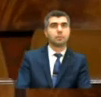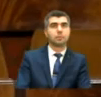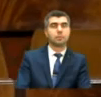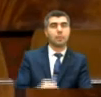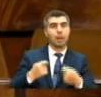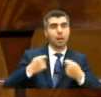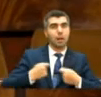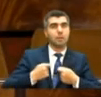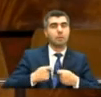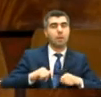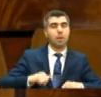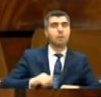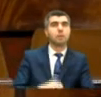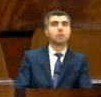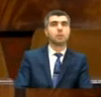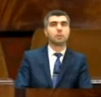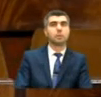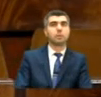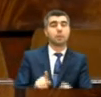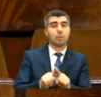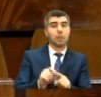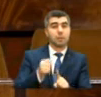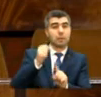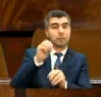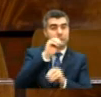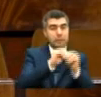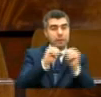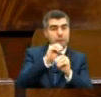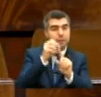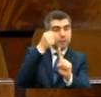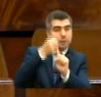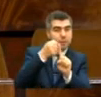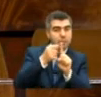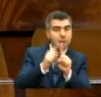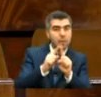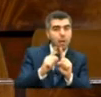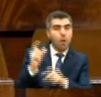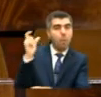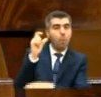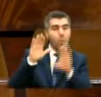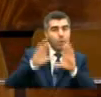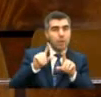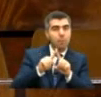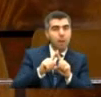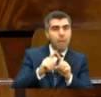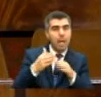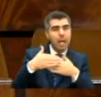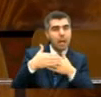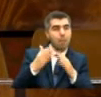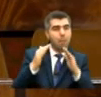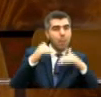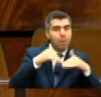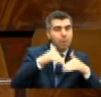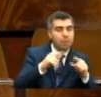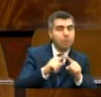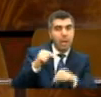سيد الرئيس، سيد الوزير المحترم، في إطار إصلاح المساجد الآئلة للسقوط تم إغلاق العديد منها دون أن يتم